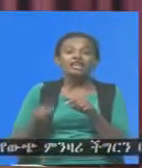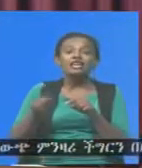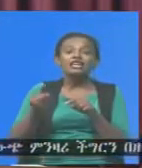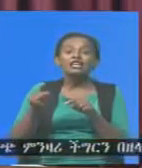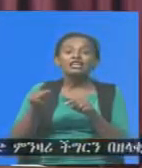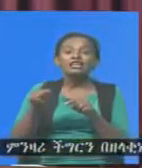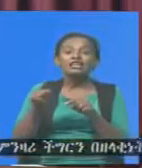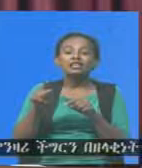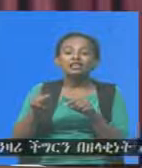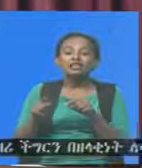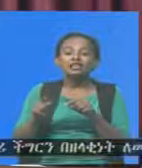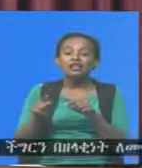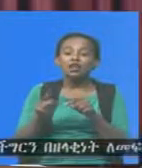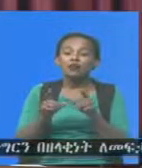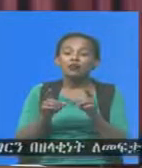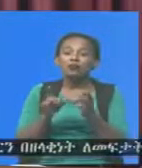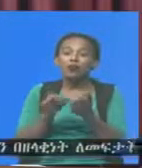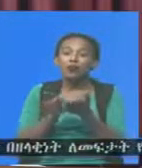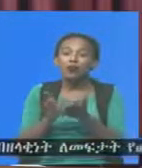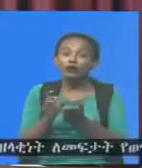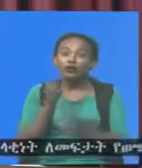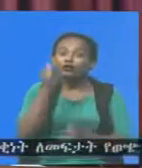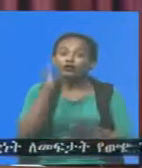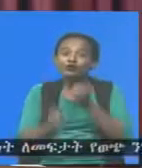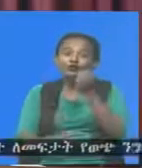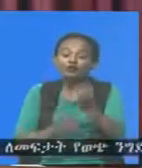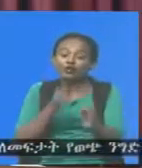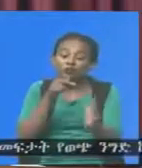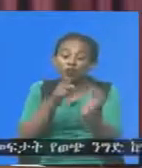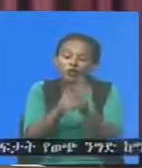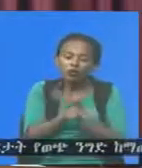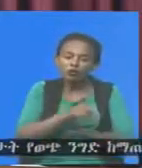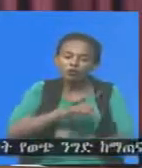ለሚያባረረው ለሚገለውም ጭምር ኪሳራ ነው።